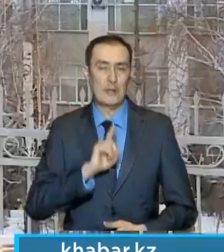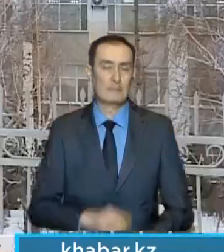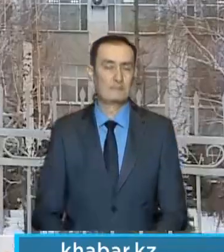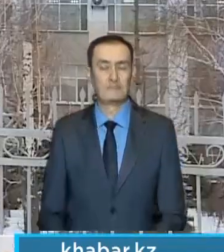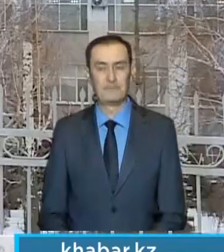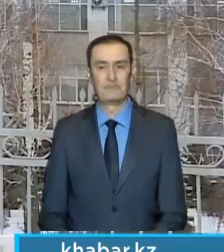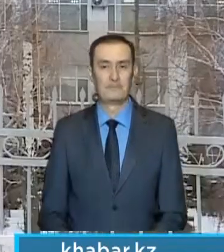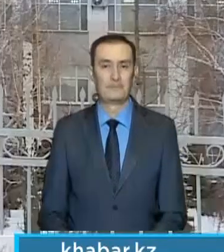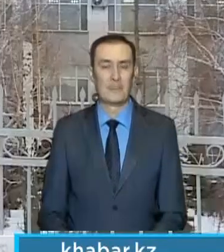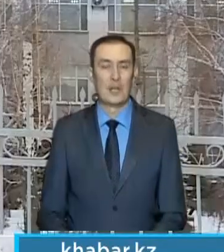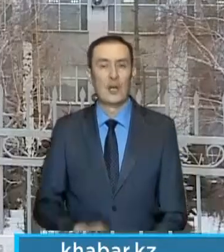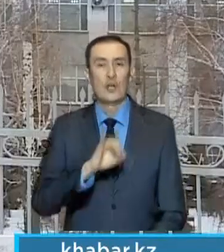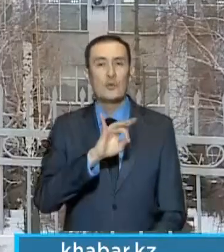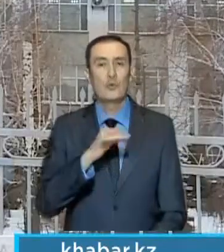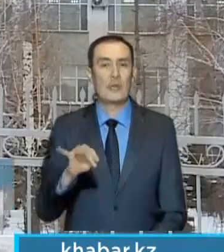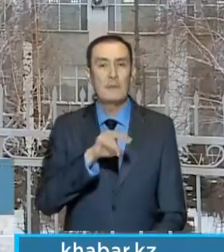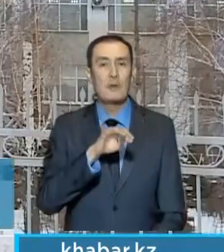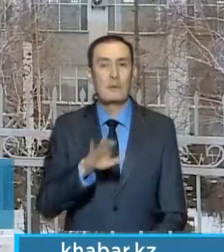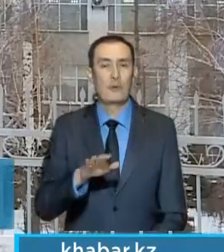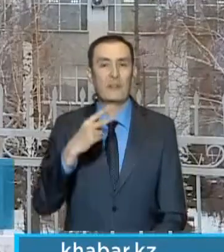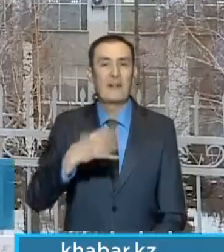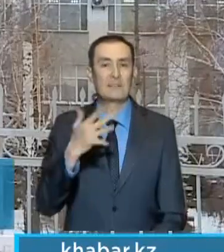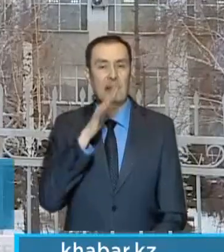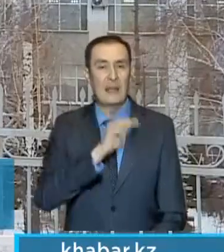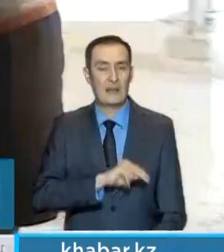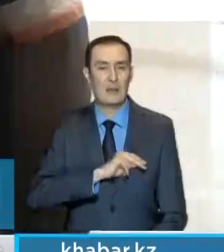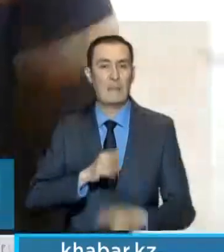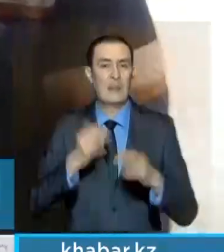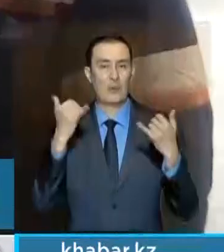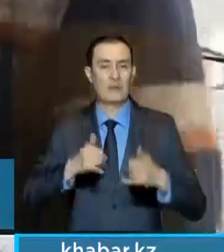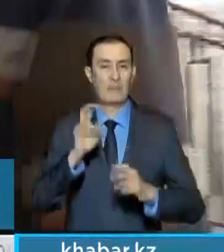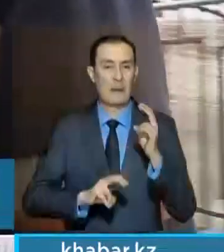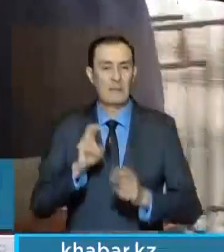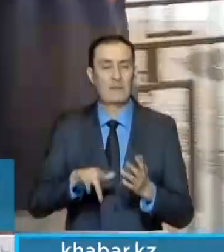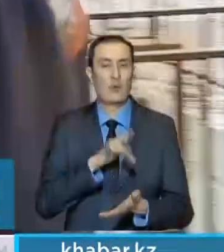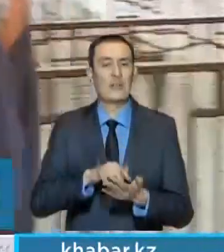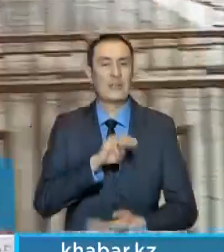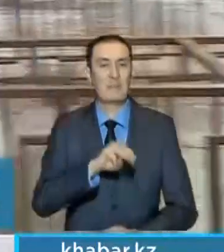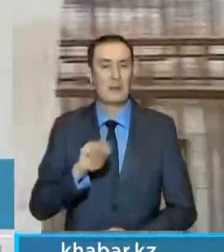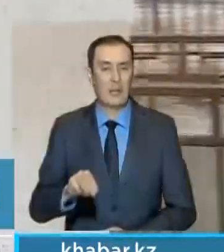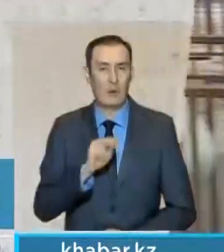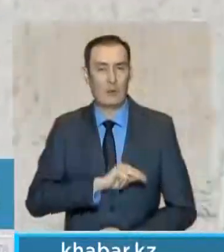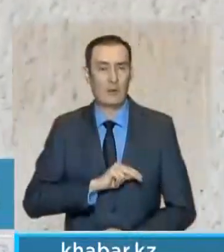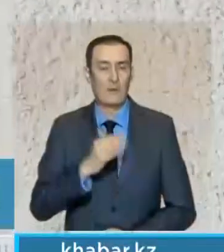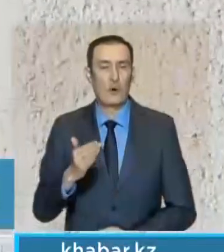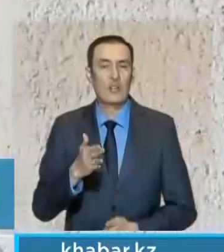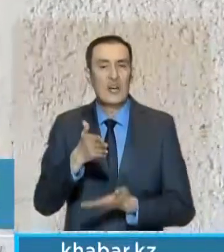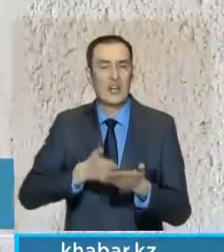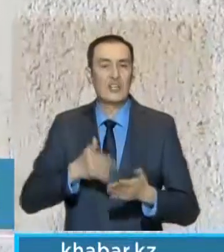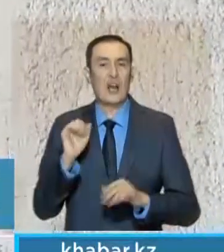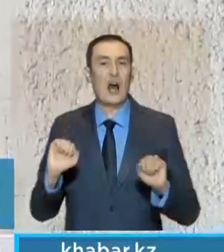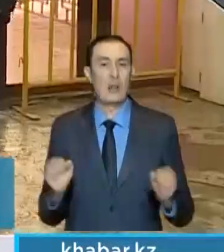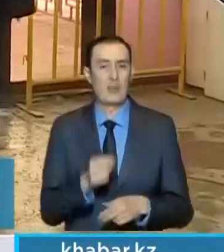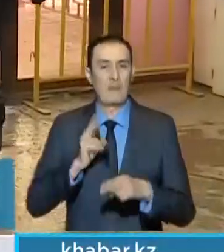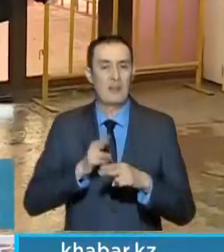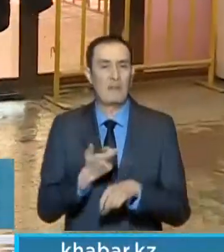лёгкие Юрий Пономарёв почти четверть века трудится на металлургическом комбинате города Тимертау он резчик холодного металла это одна